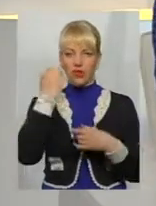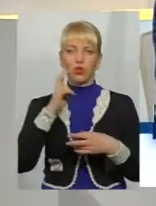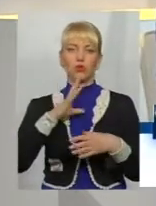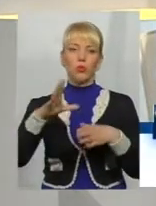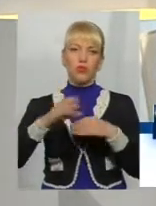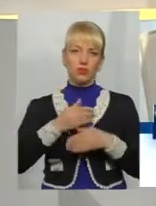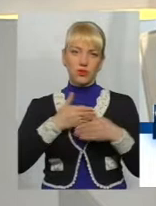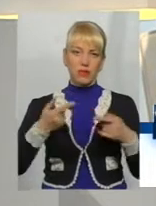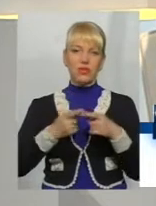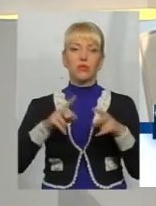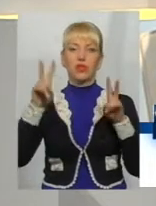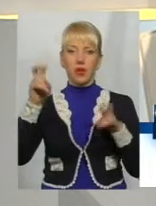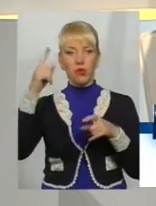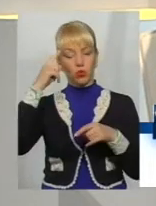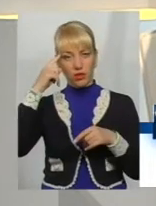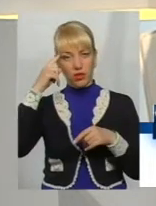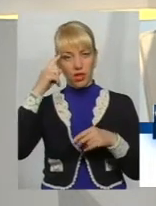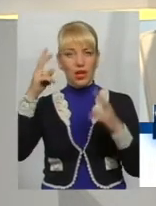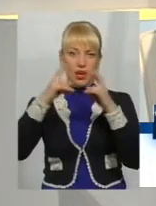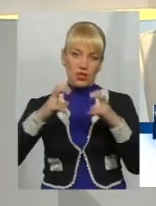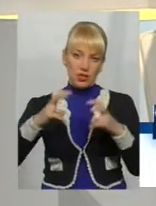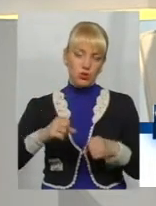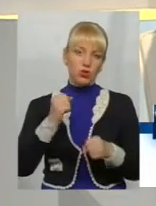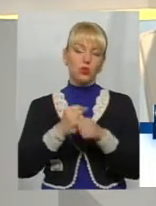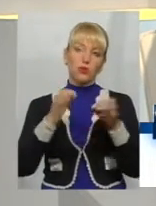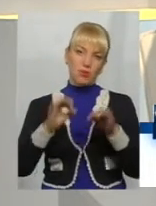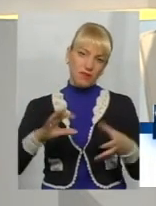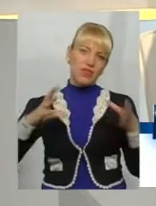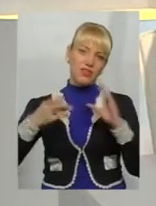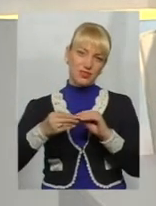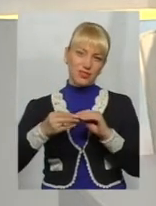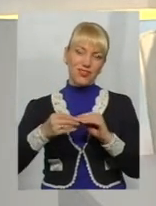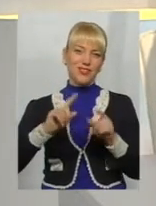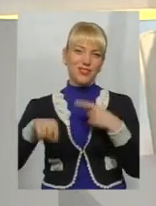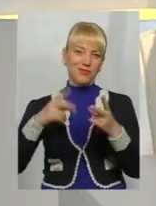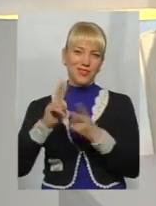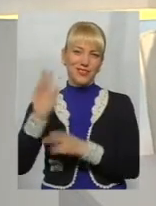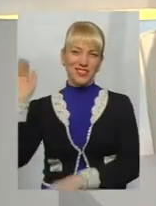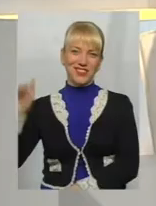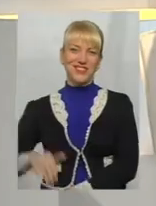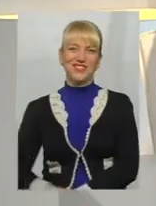із нами. Це була тема. Думайте, аналізуйте, робіть правильні висновки. Побачимось.